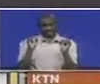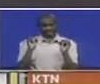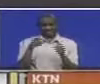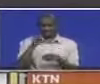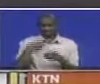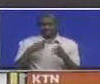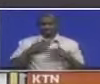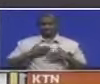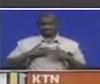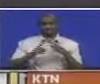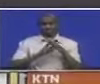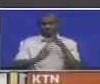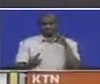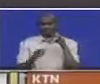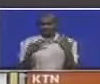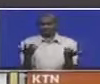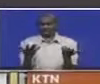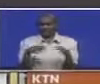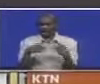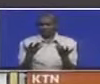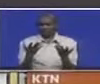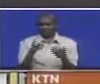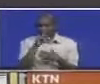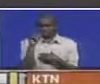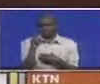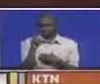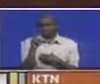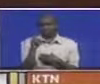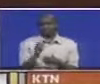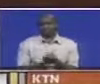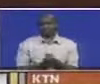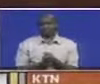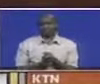mwili huo kutoweka katika hali ya kutatanisha.